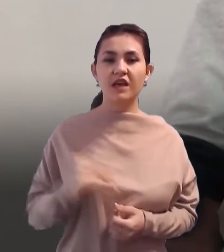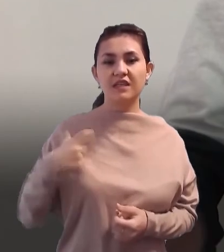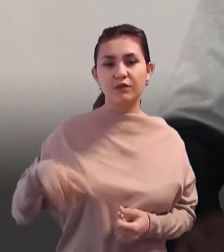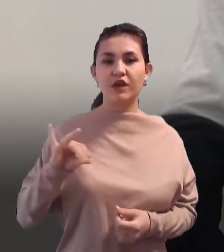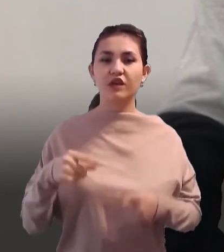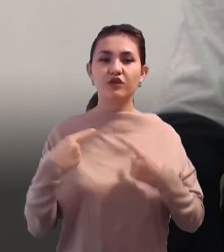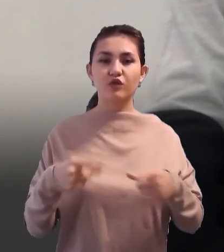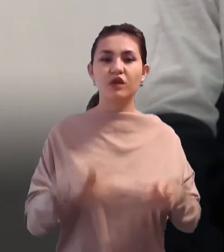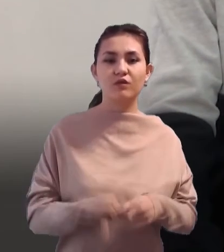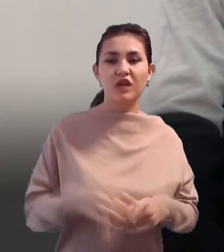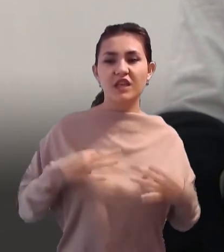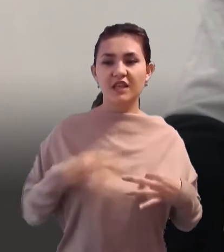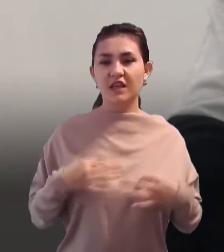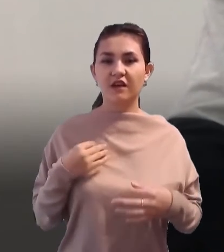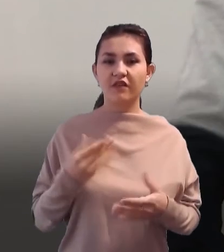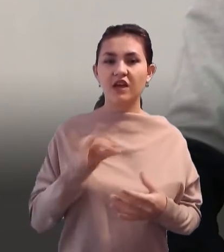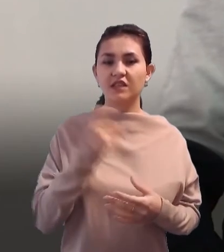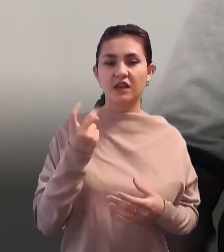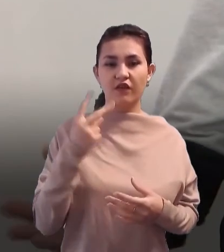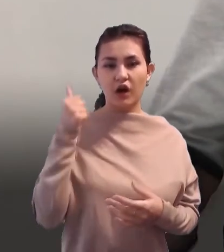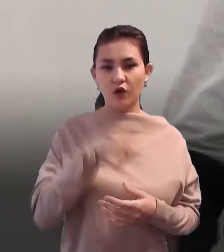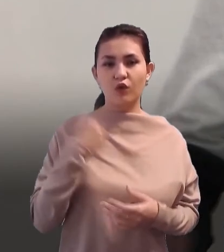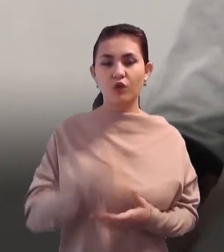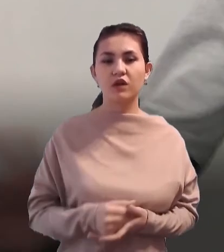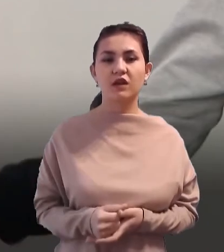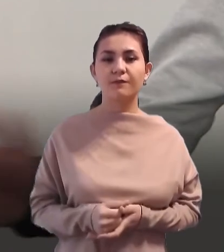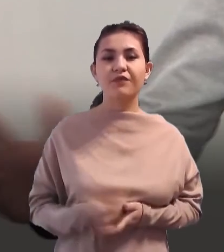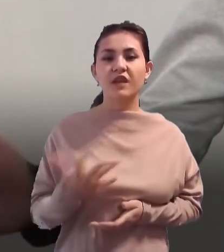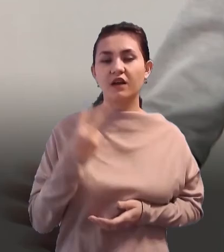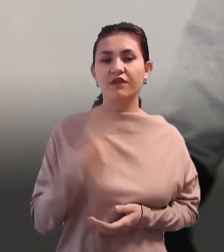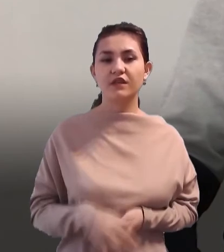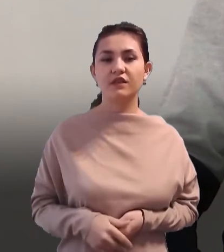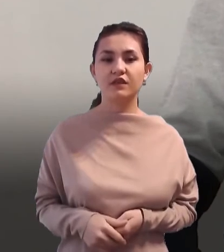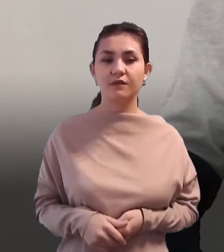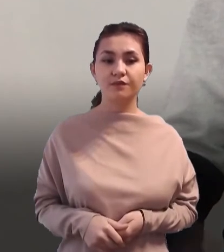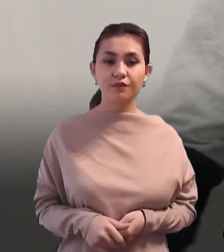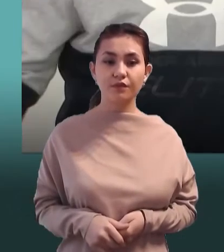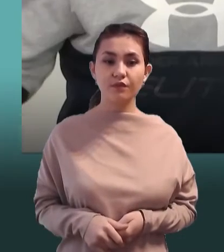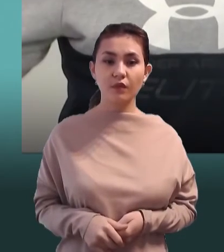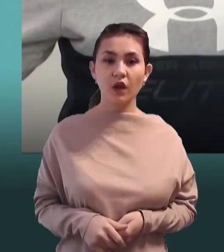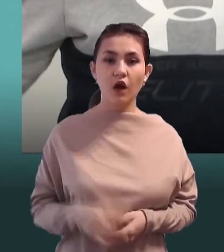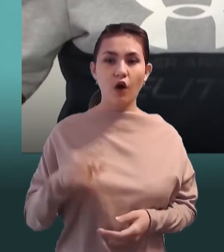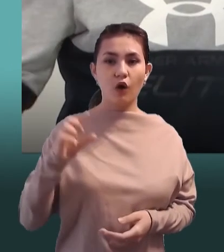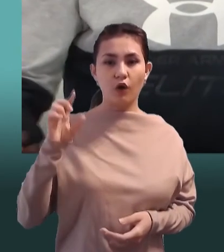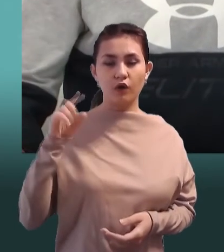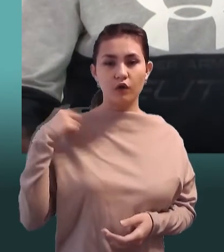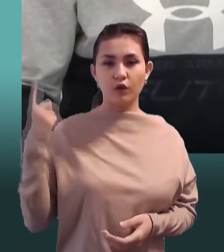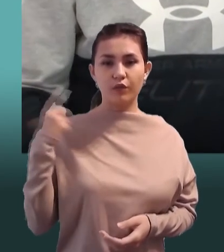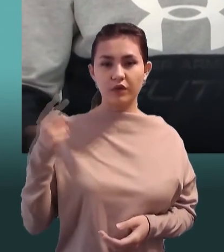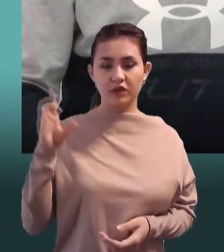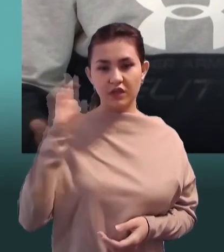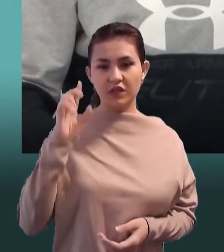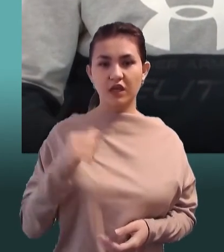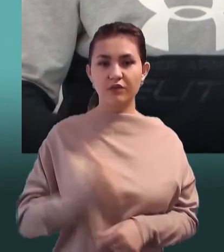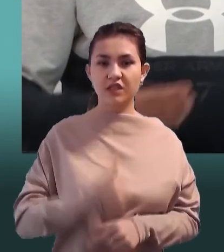бы трепаю нервы, и за два года, ну, как бы, как видите. То есть обладминистрация, ну, за два года не